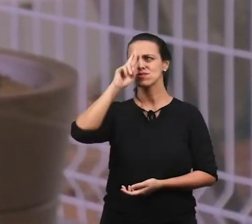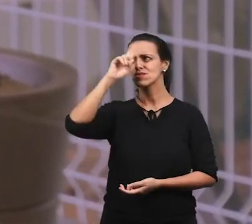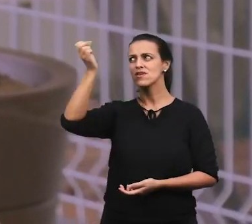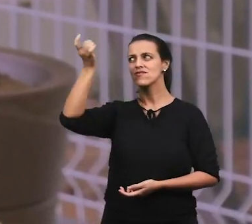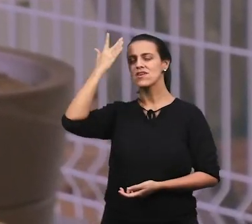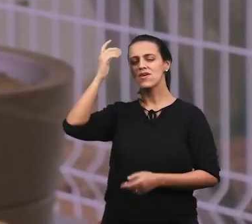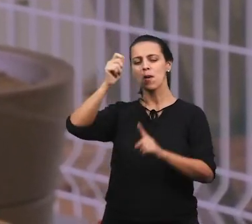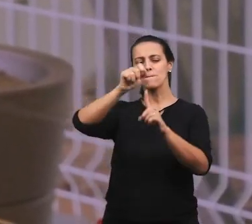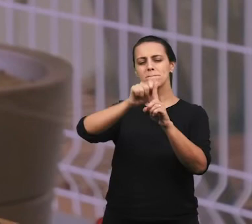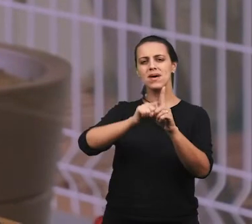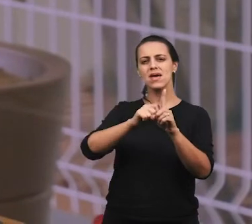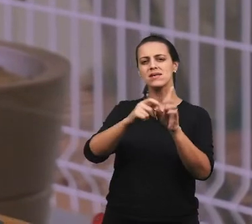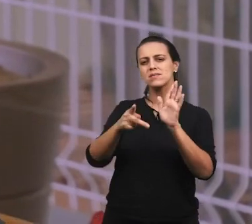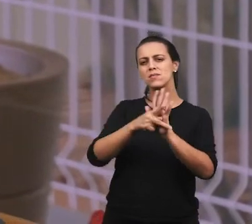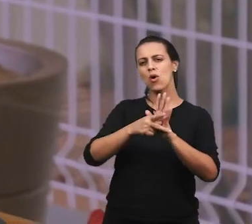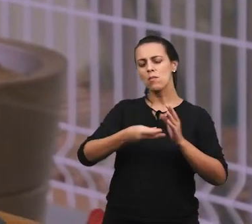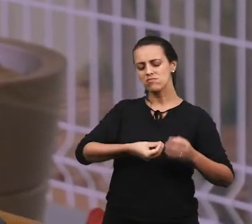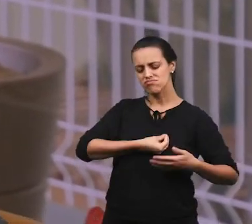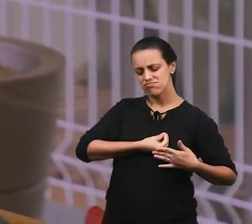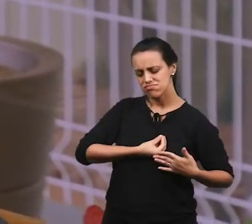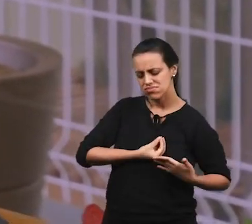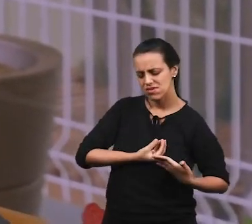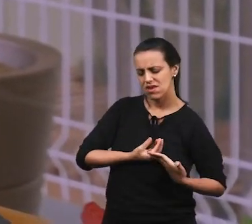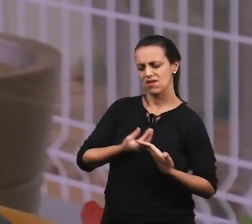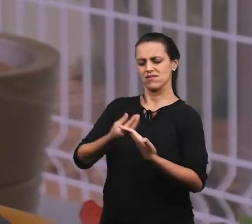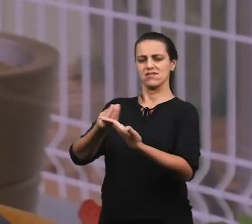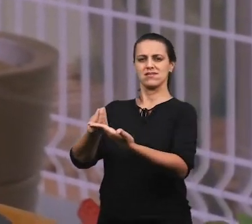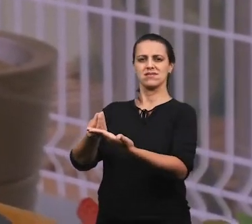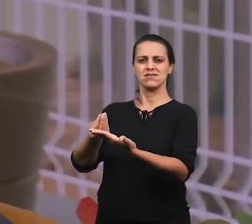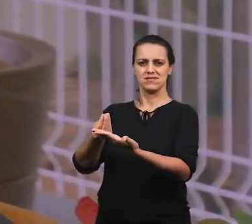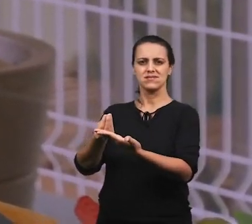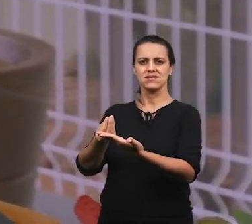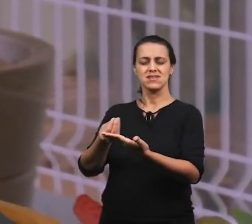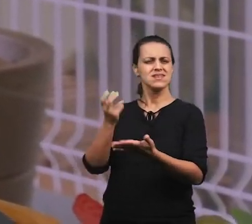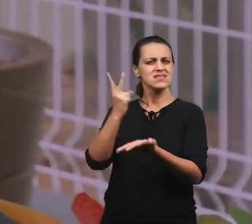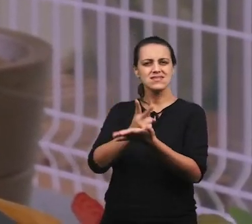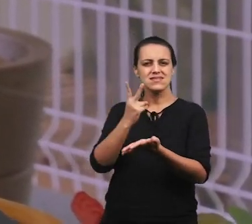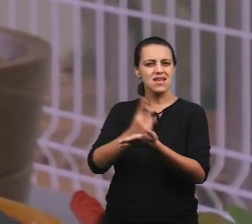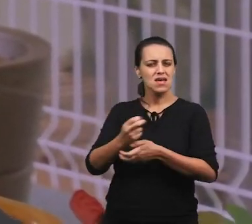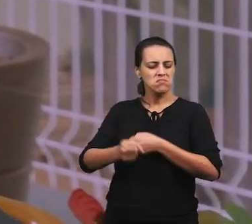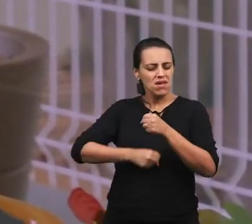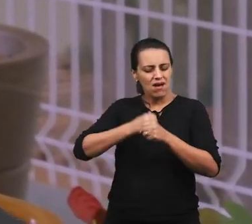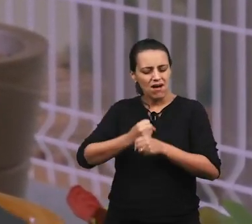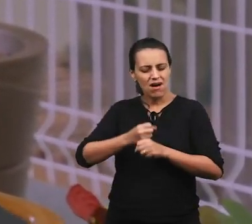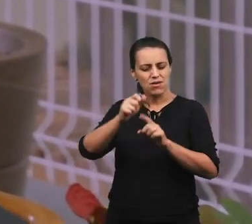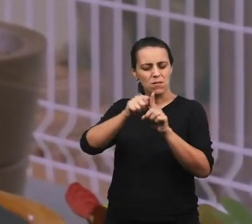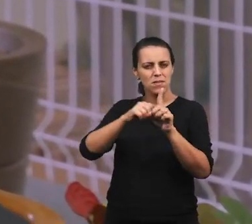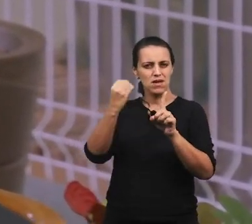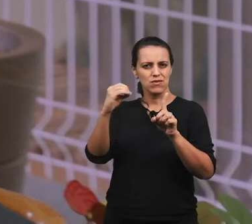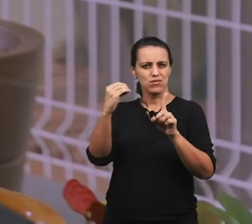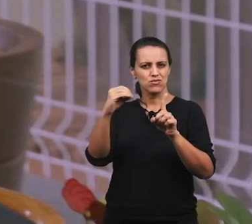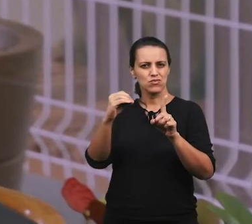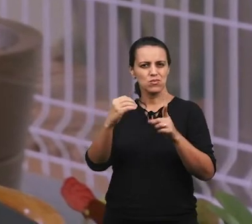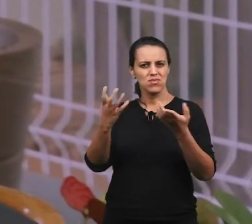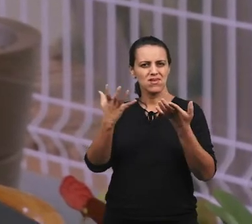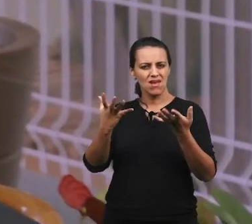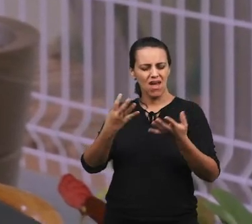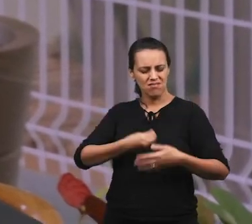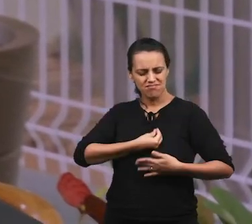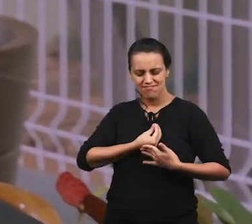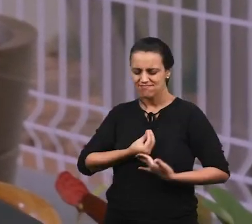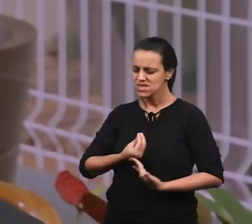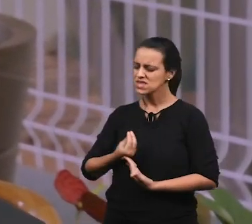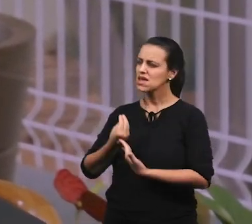годовщину Христианской Церкви Маранафа, и который, по откровению Господню, мы называем месяц посвящения, в котором